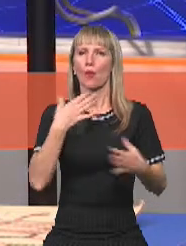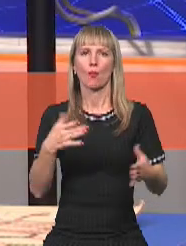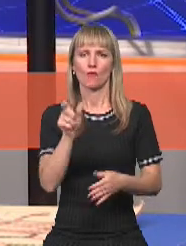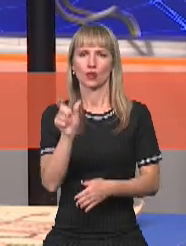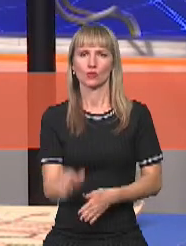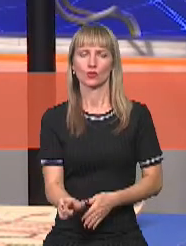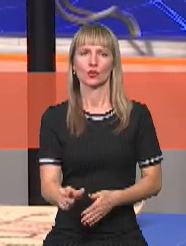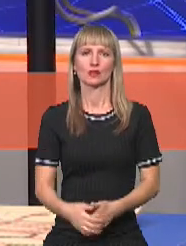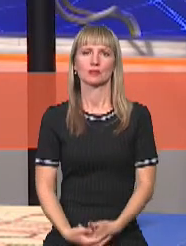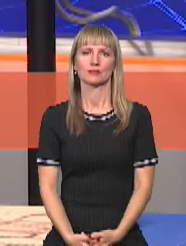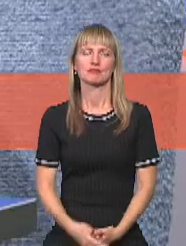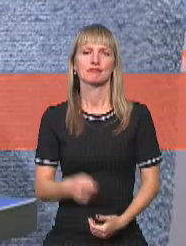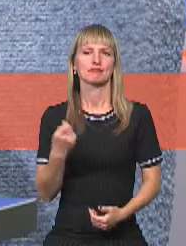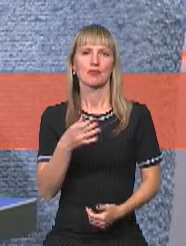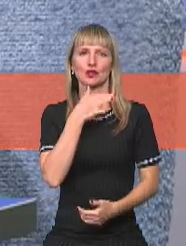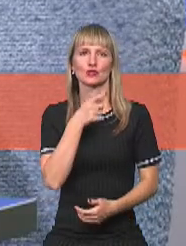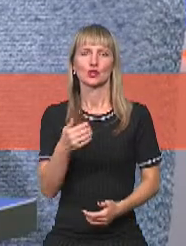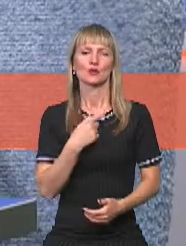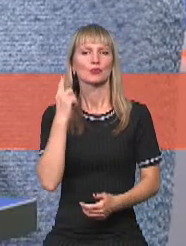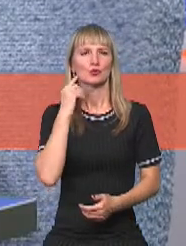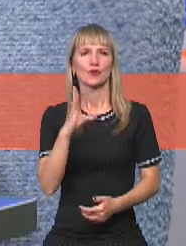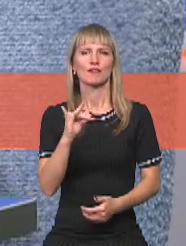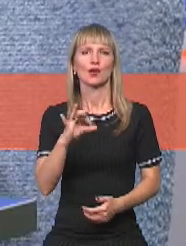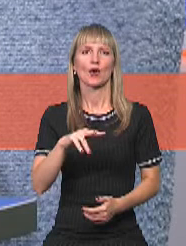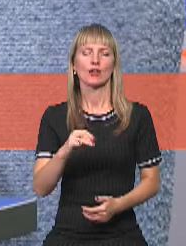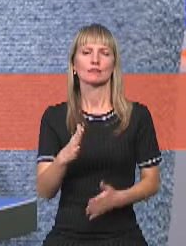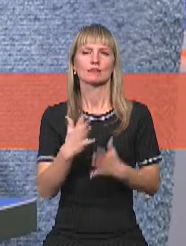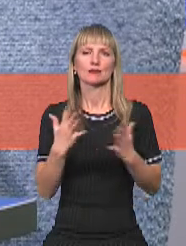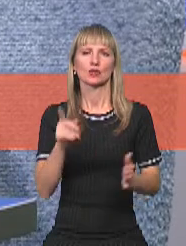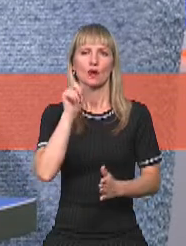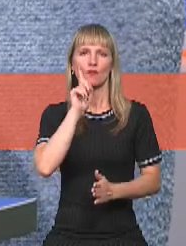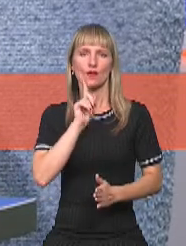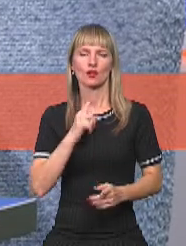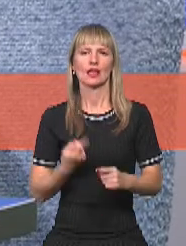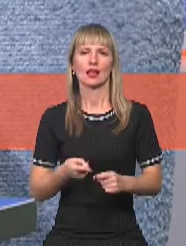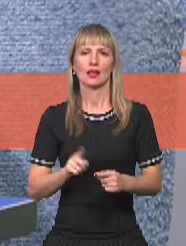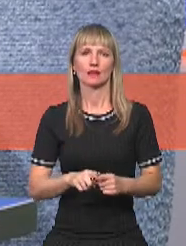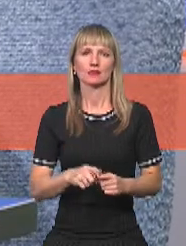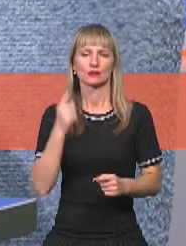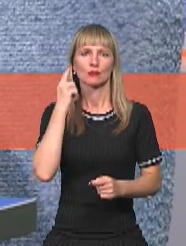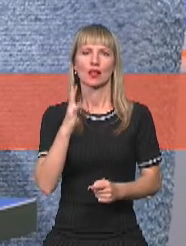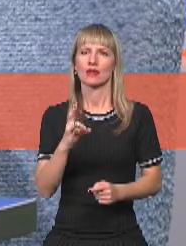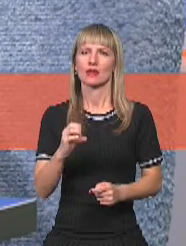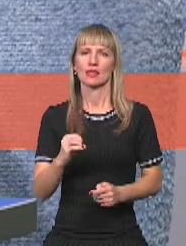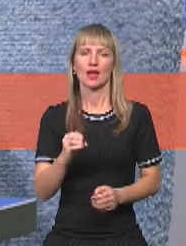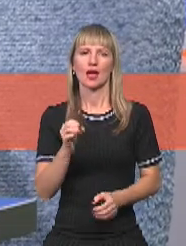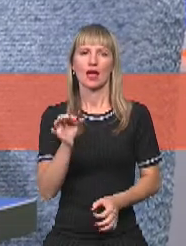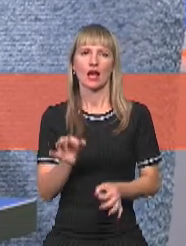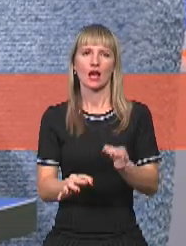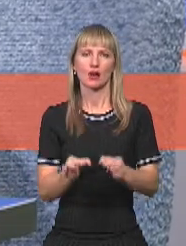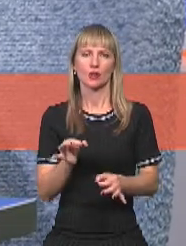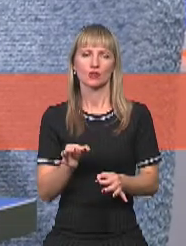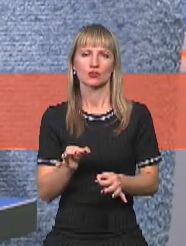людини. Мало часу, я хочу Віолету почути. Жити більш комфортно – це, здається, якраз не екологічно